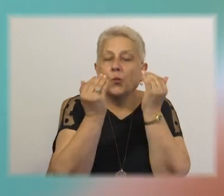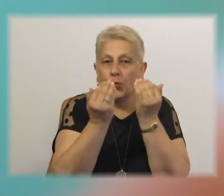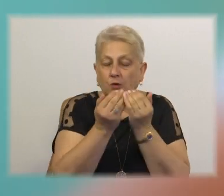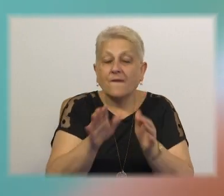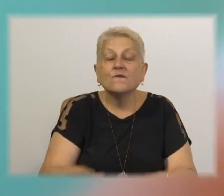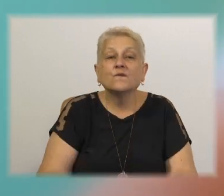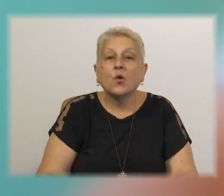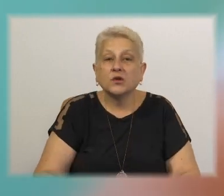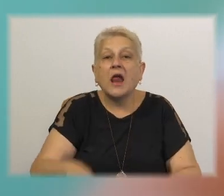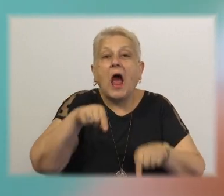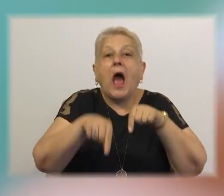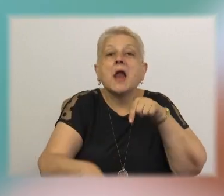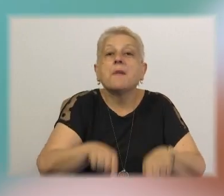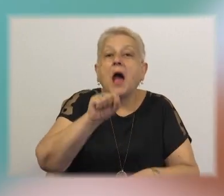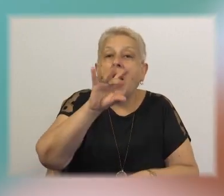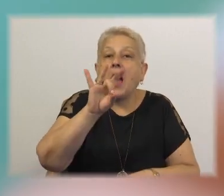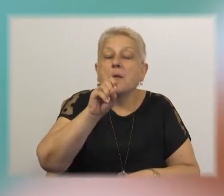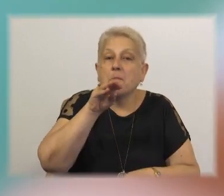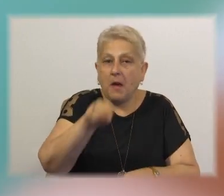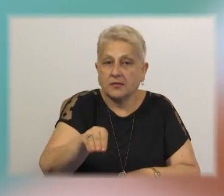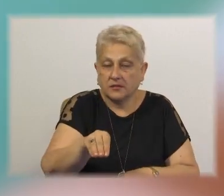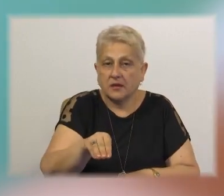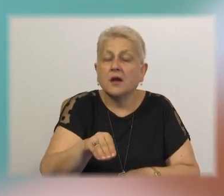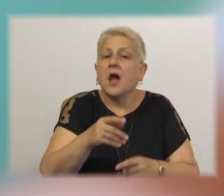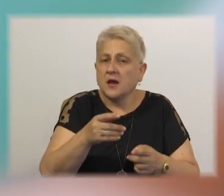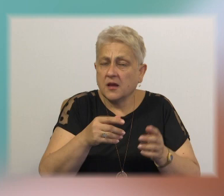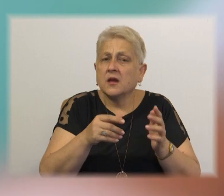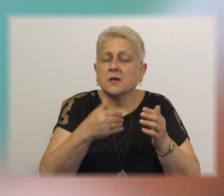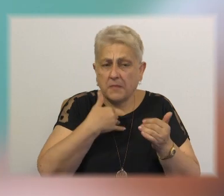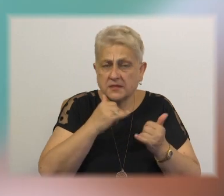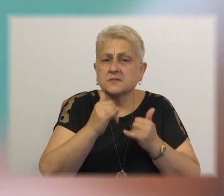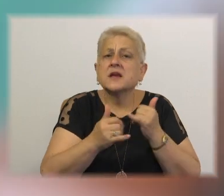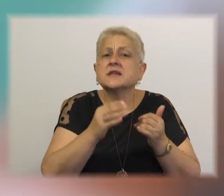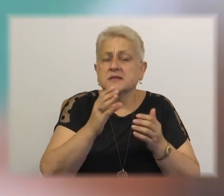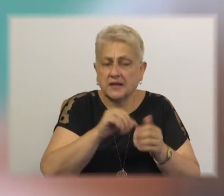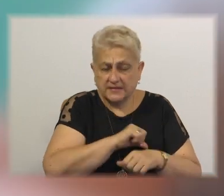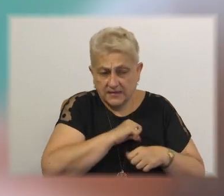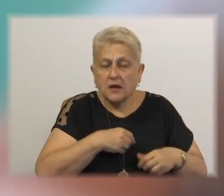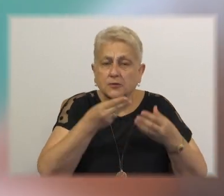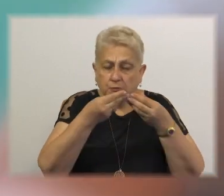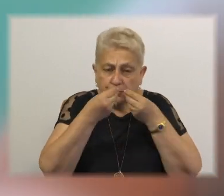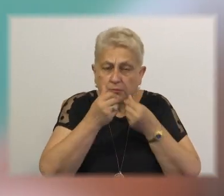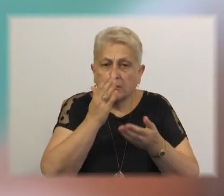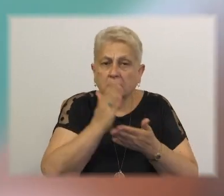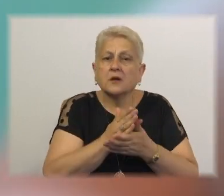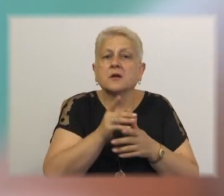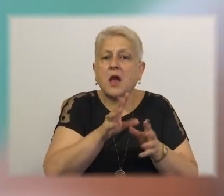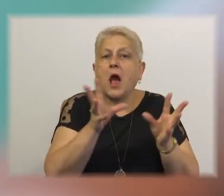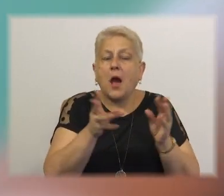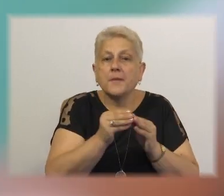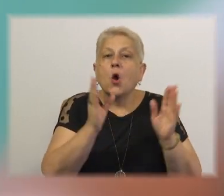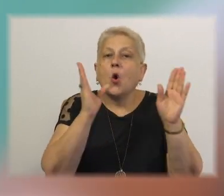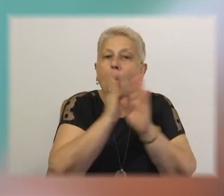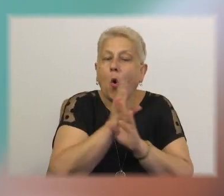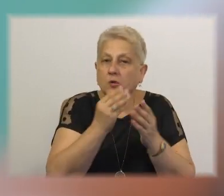ոտքերը, արմատները։ Իրանք սեր տալիս են։ Հա, մեզ տալիս են սեր, Եվ այդ ավնա պետք բանն ամեր,